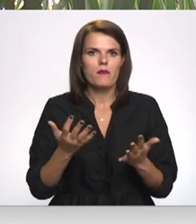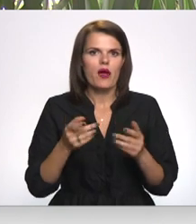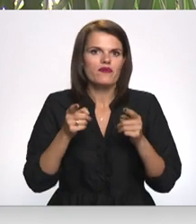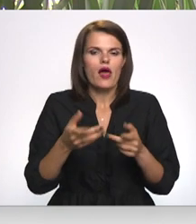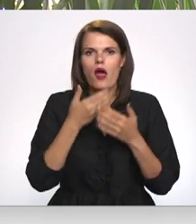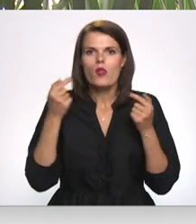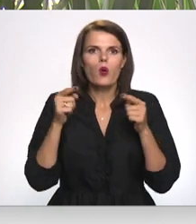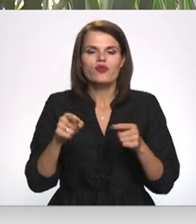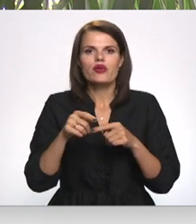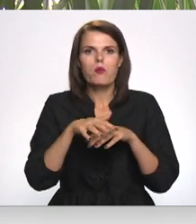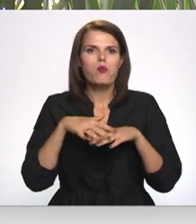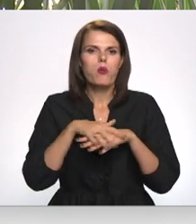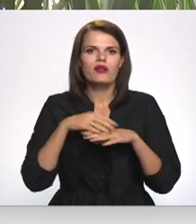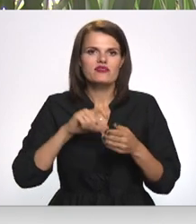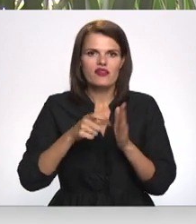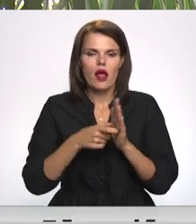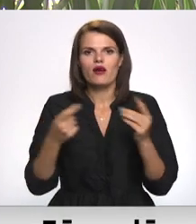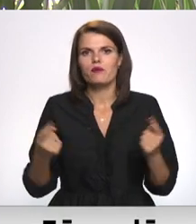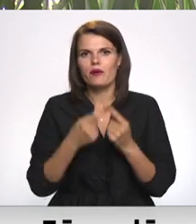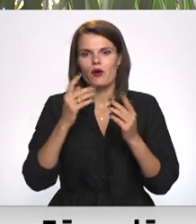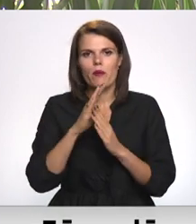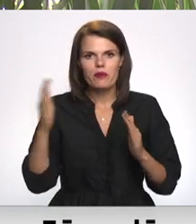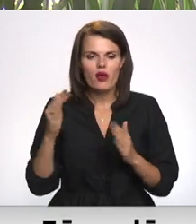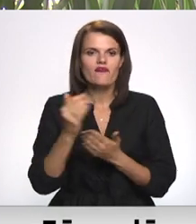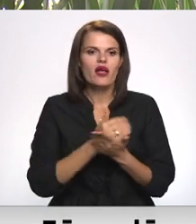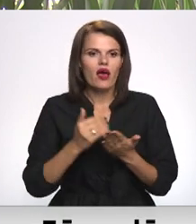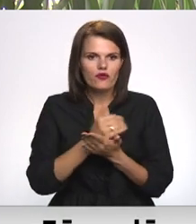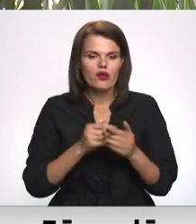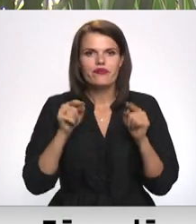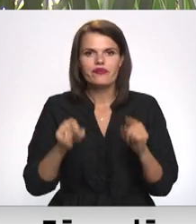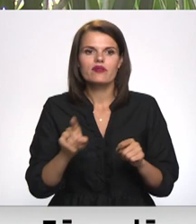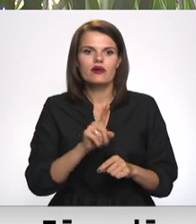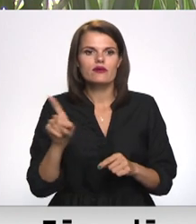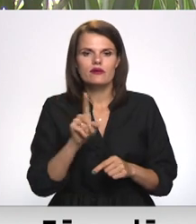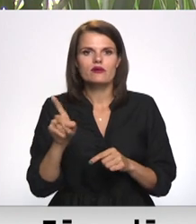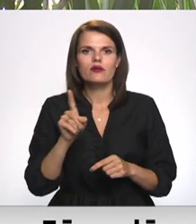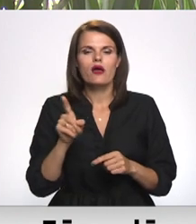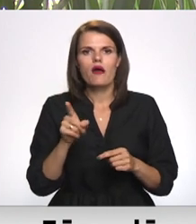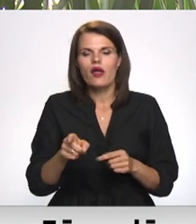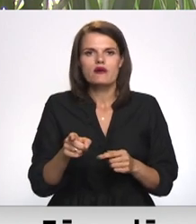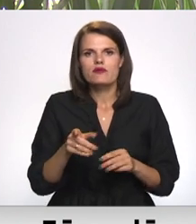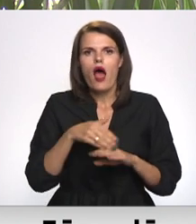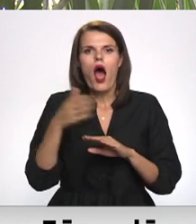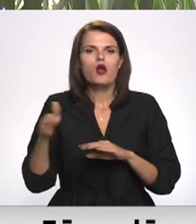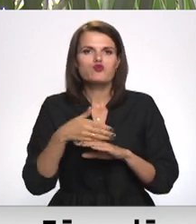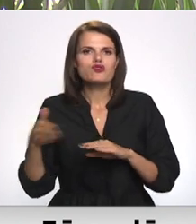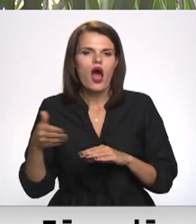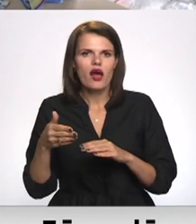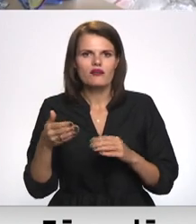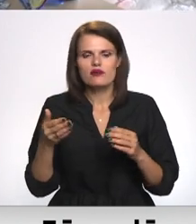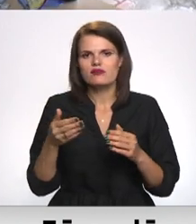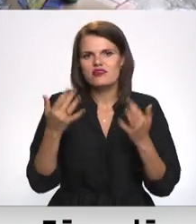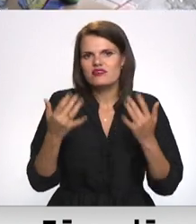lai viņi varētu būt piemērota bibliotēkai. Bet es vēlreiz atkārtošu, ja, ka šis ir tāds no, ārkārtas risinājums šādā te